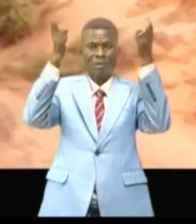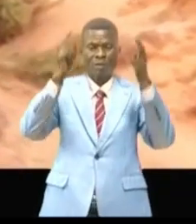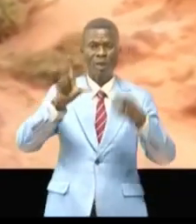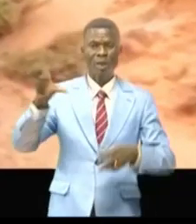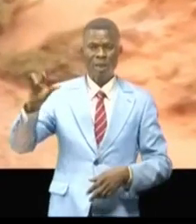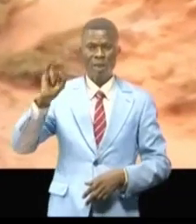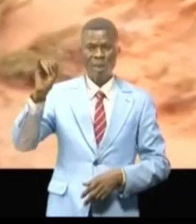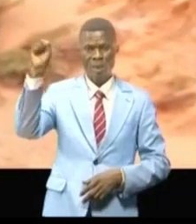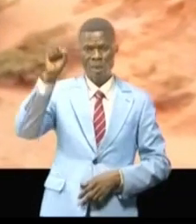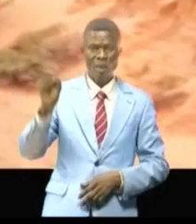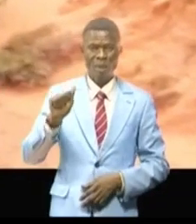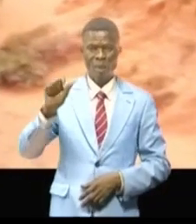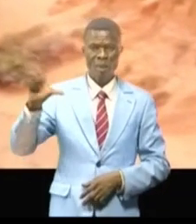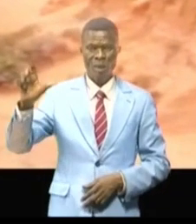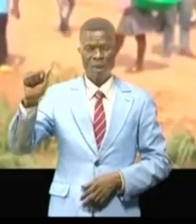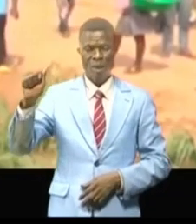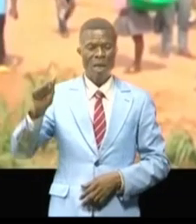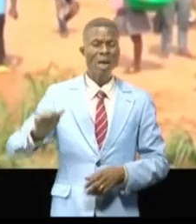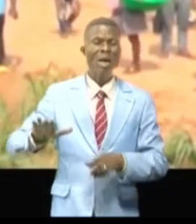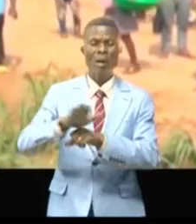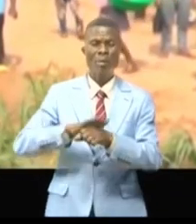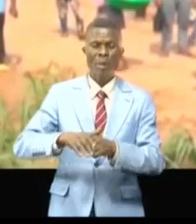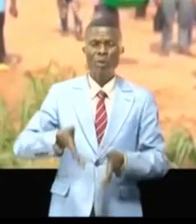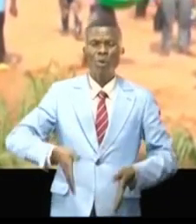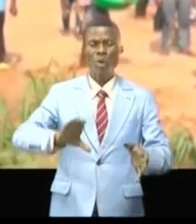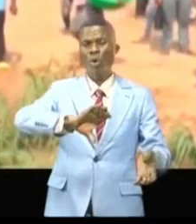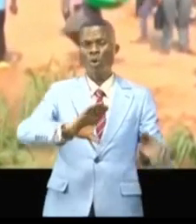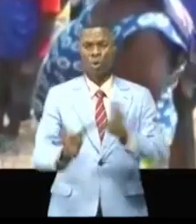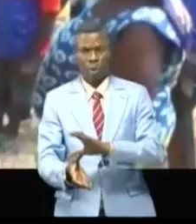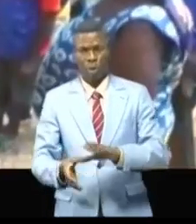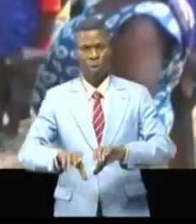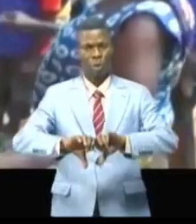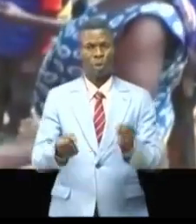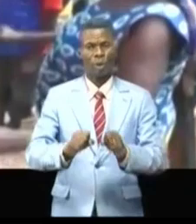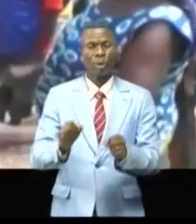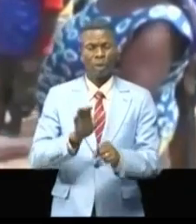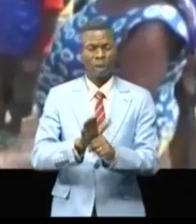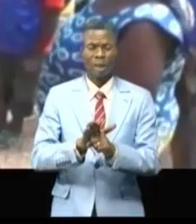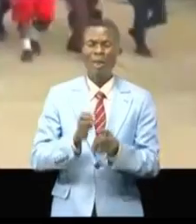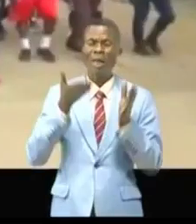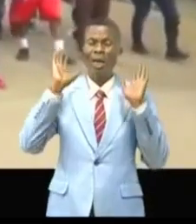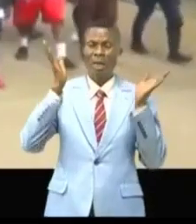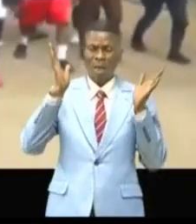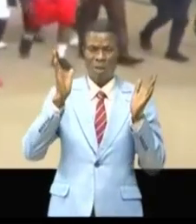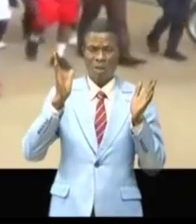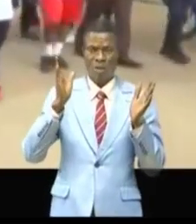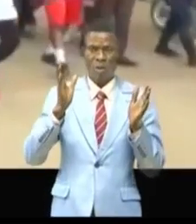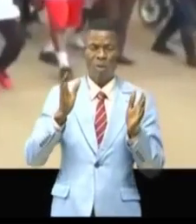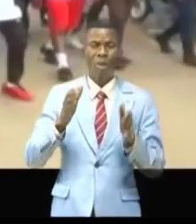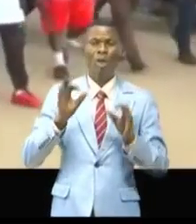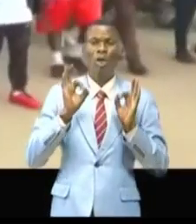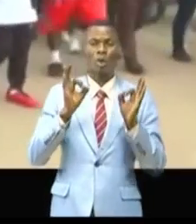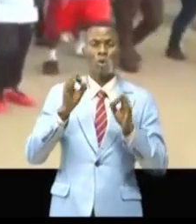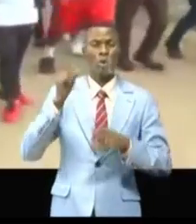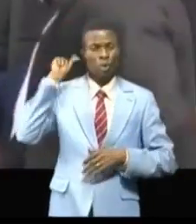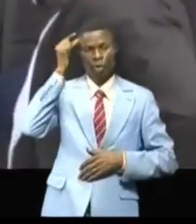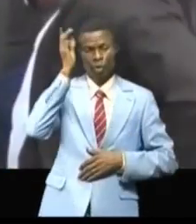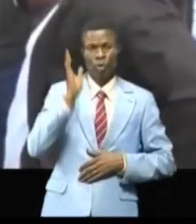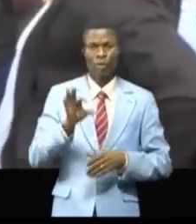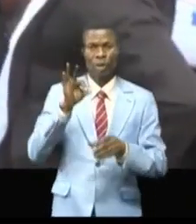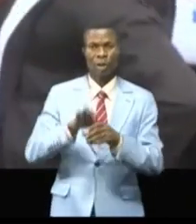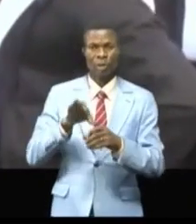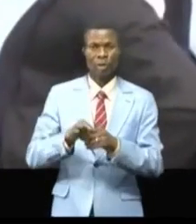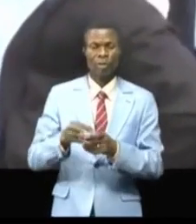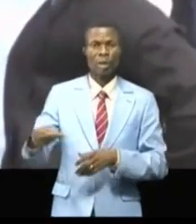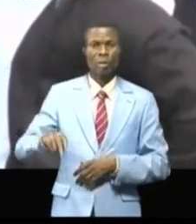têtes d'érosion dans tous les coins de la province de la Mongala, constitue un véritable casse-tête pour le nouveau gouverneur élu de la province de